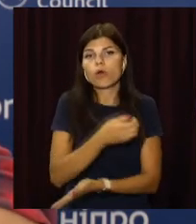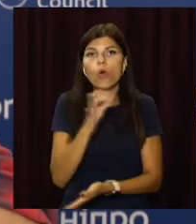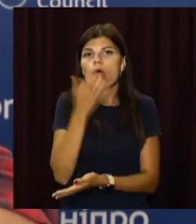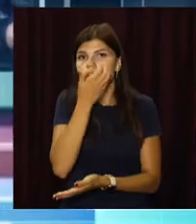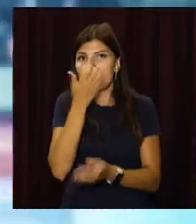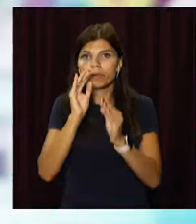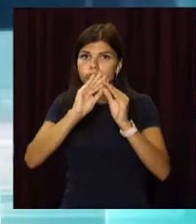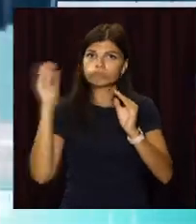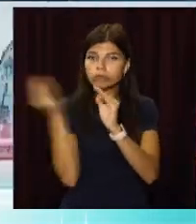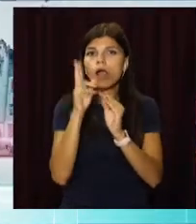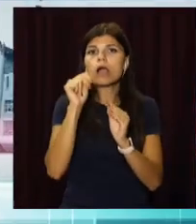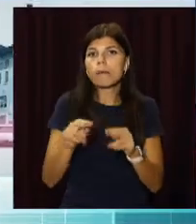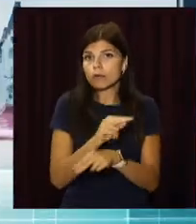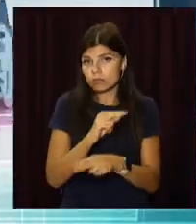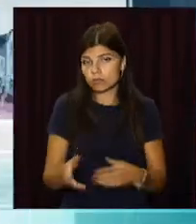капітальні роботи.